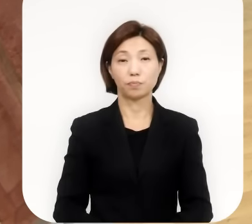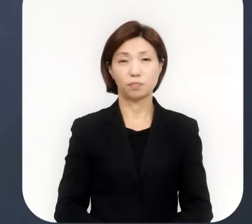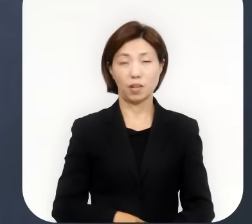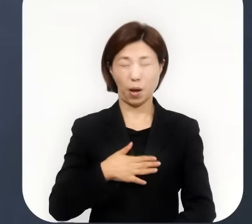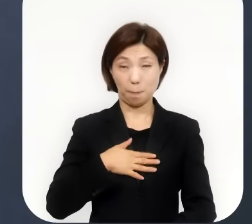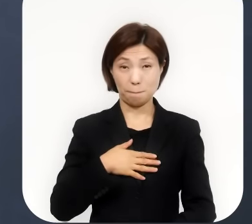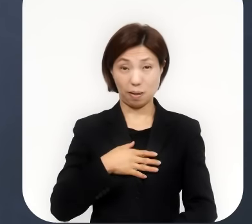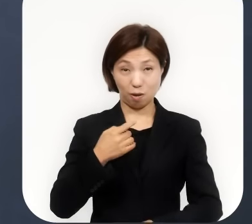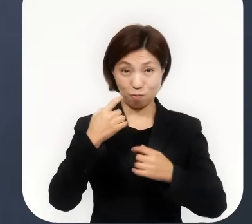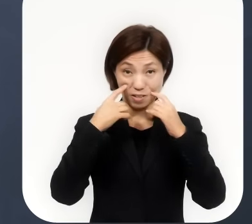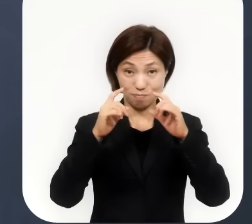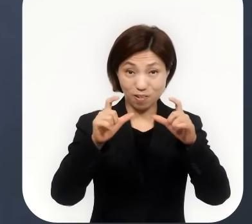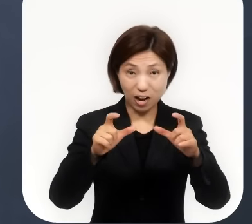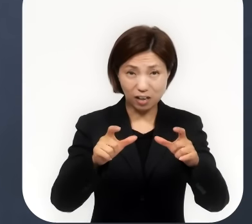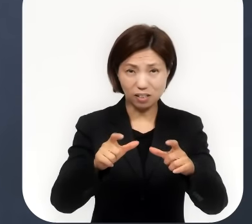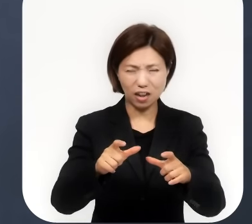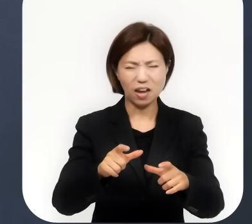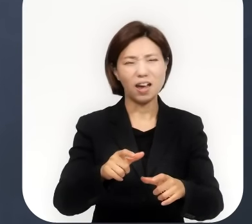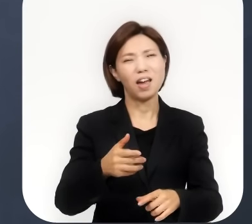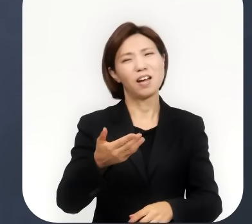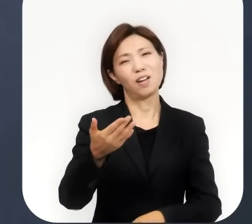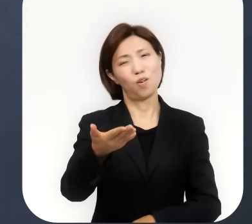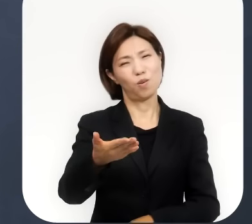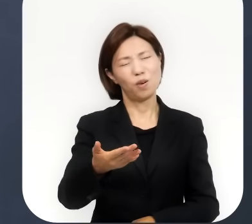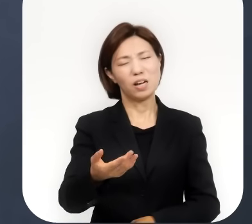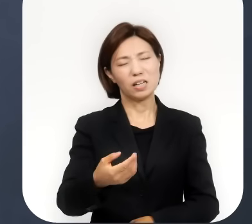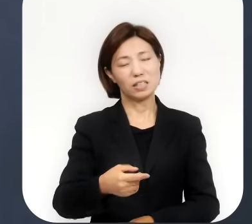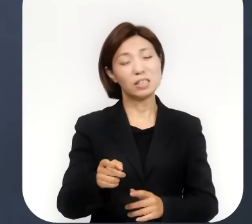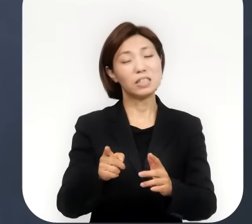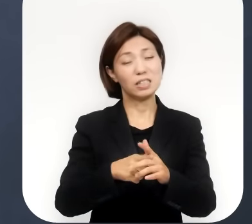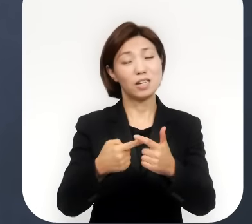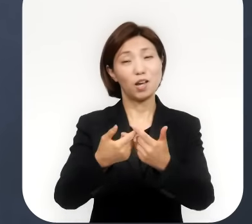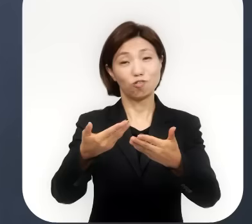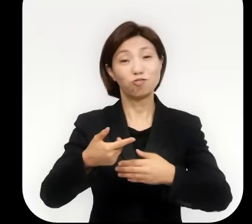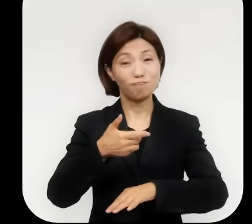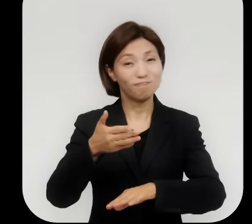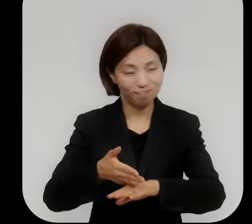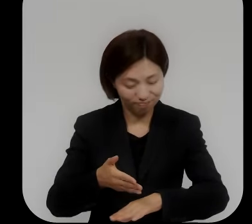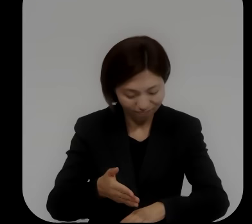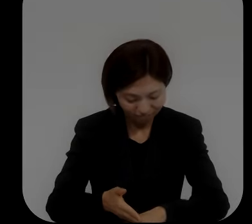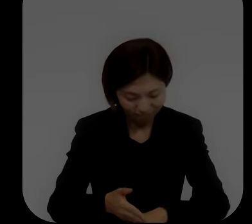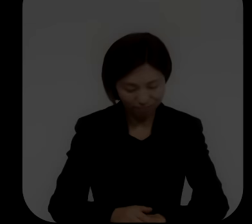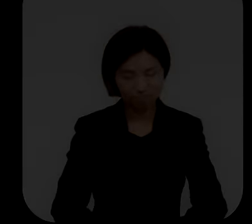제기 콕 지렸는데 그래도 아파 안 하고 받아 주셔서 감사합니다